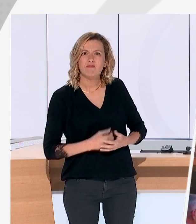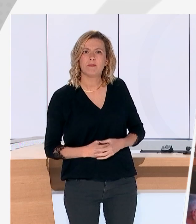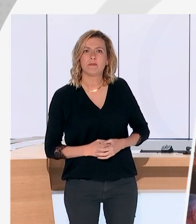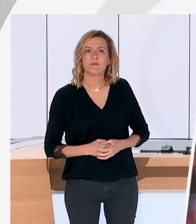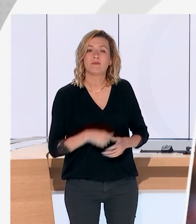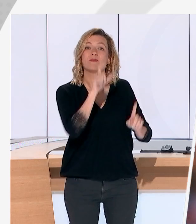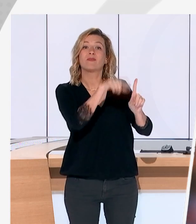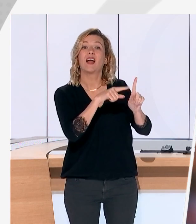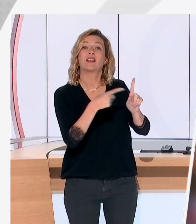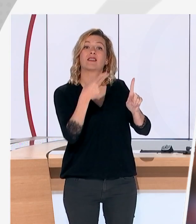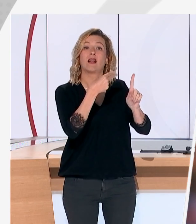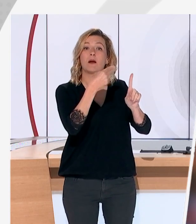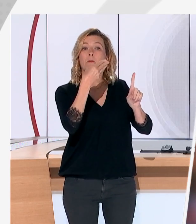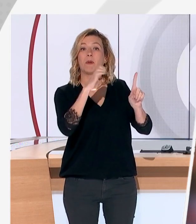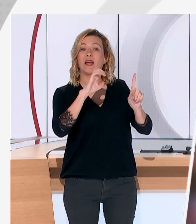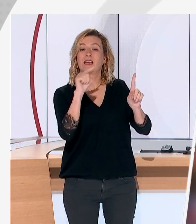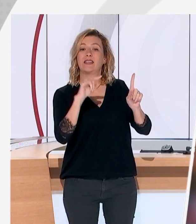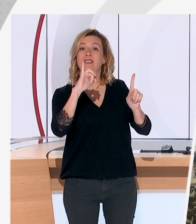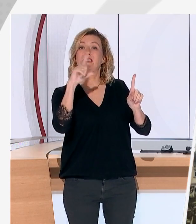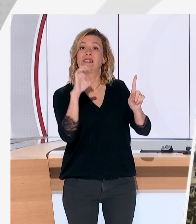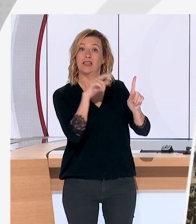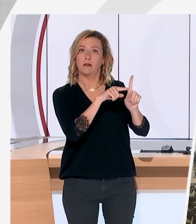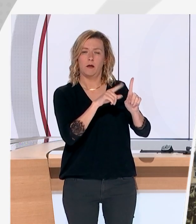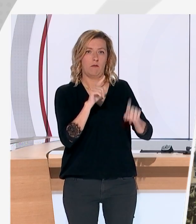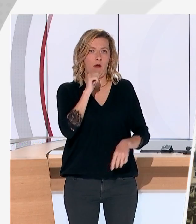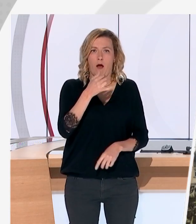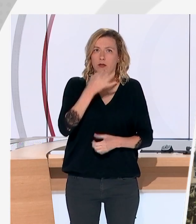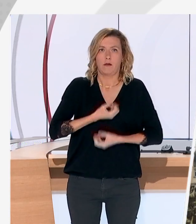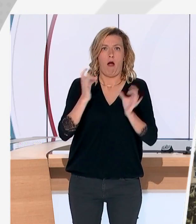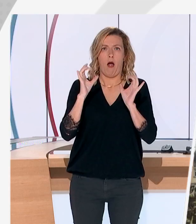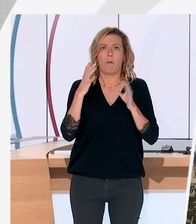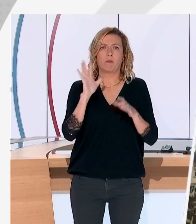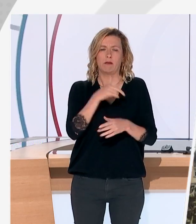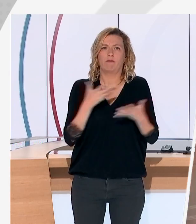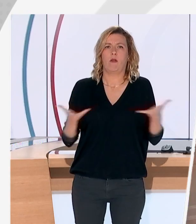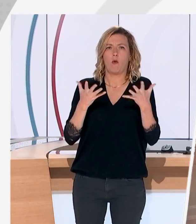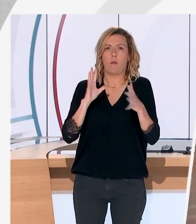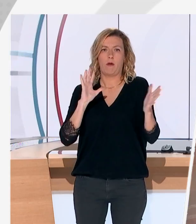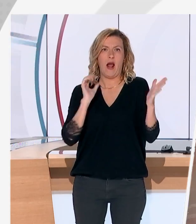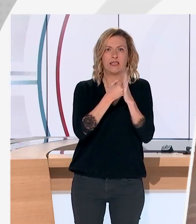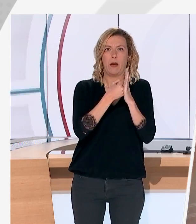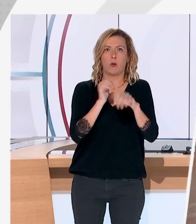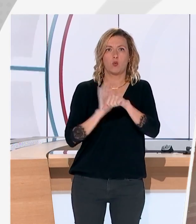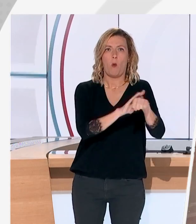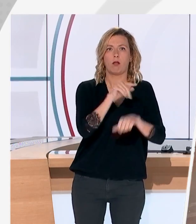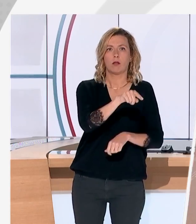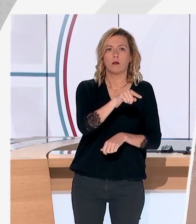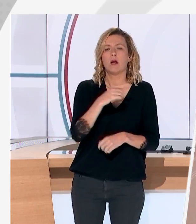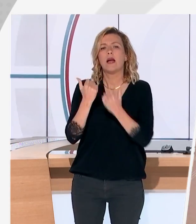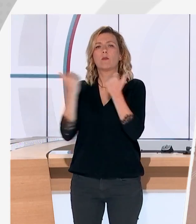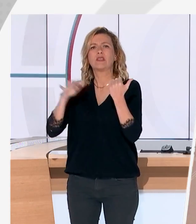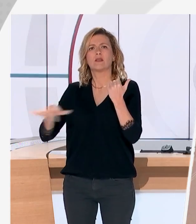Nathalie Mézille, ne commente pas face caméra mais se dit favorable à l'union des droites. L'opposition demande des explications.